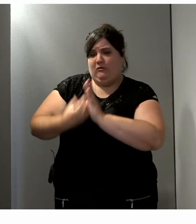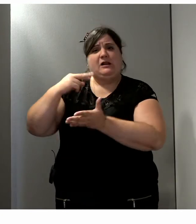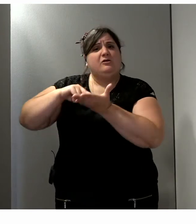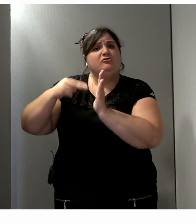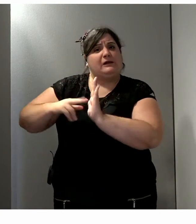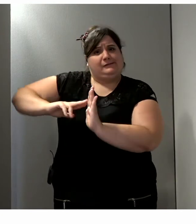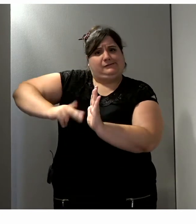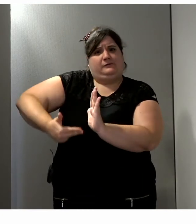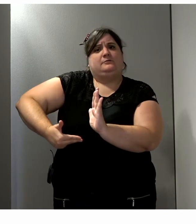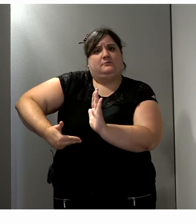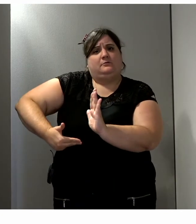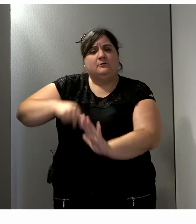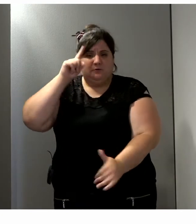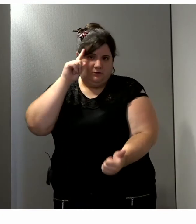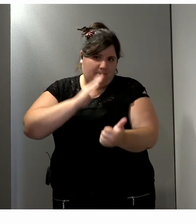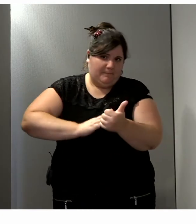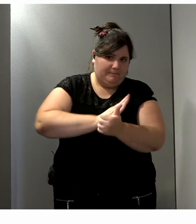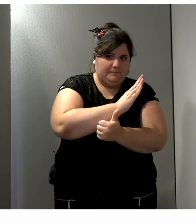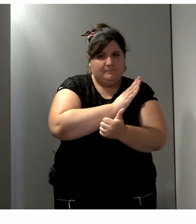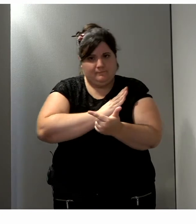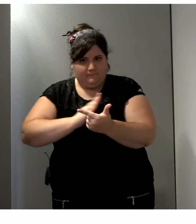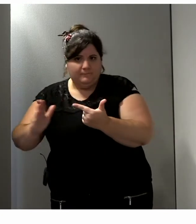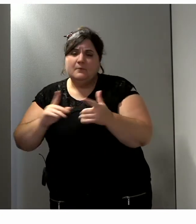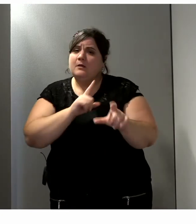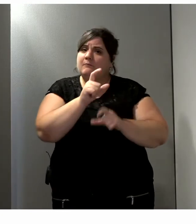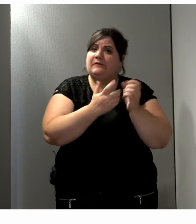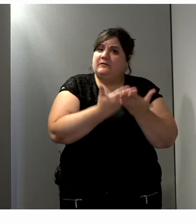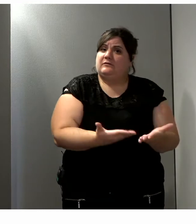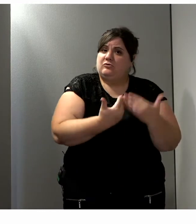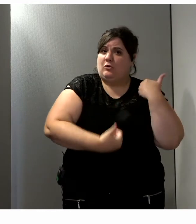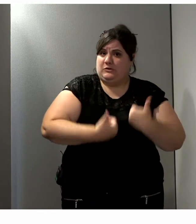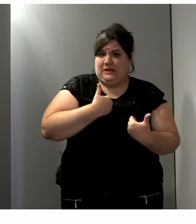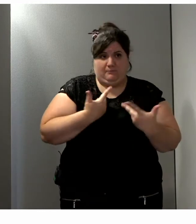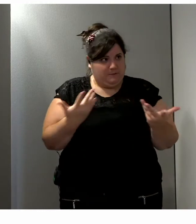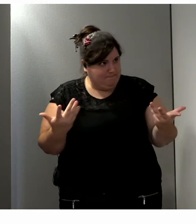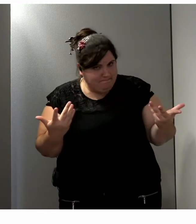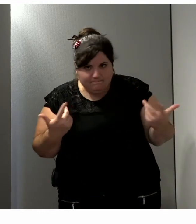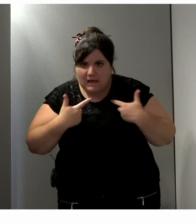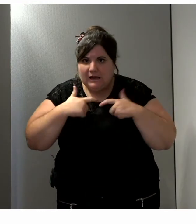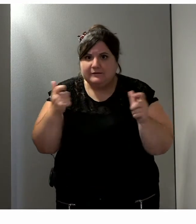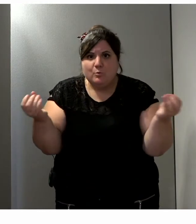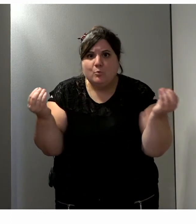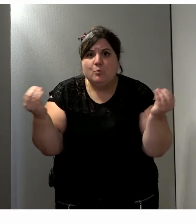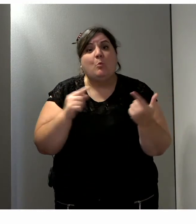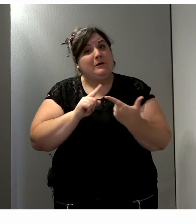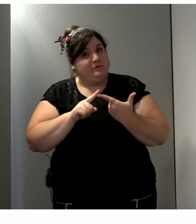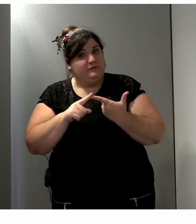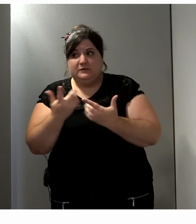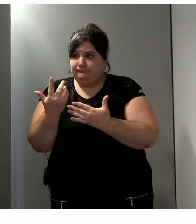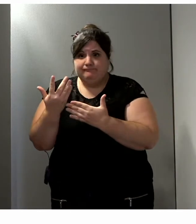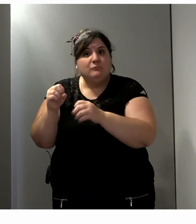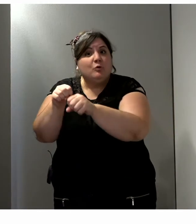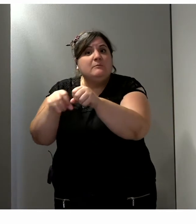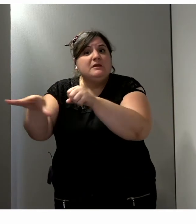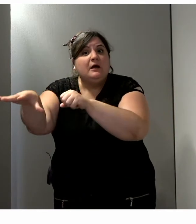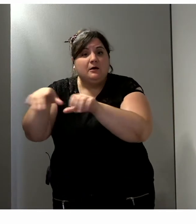intéressant les problématiques donc, à la fois d'accessibilité des personnes handicapées aux médias, mais aussi de représentation des personnes en situation de handicap